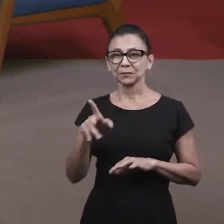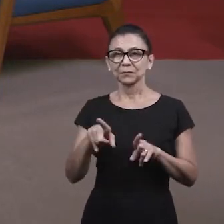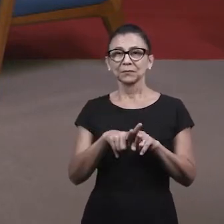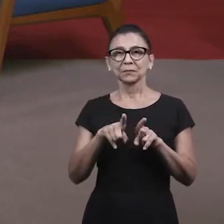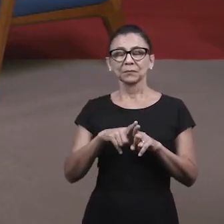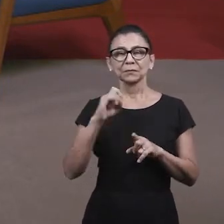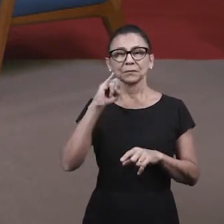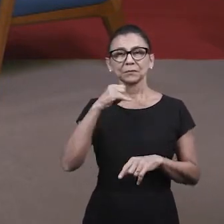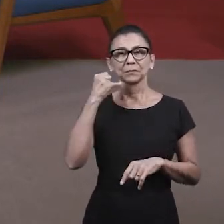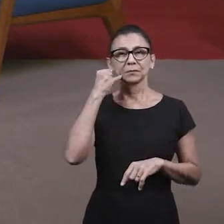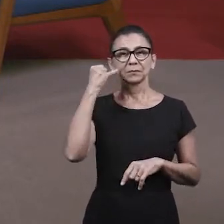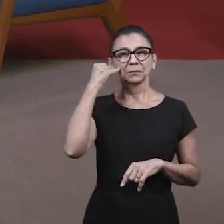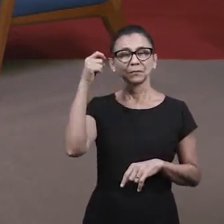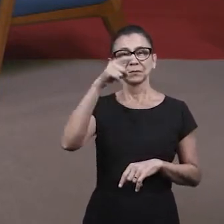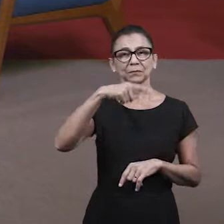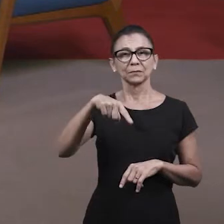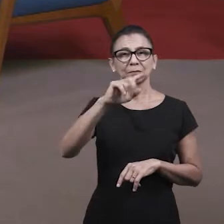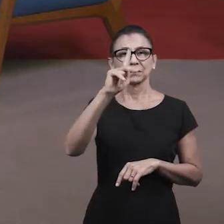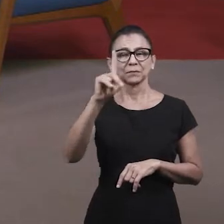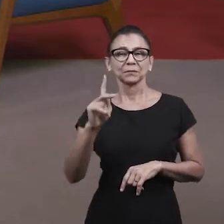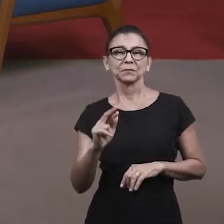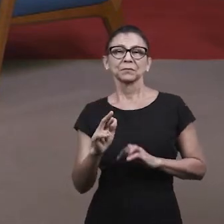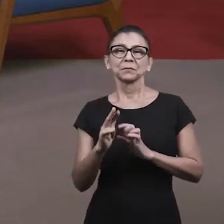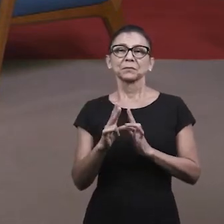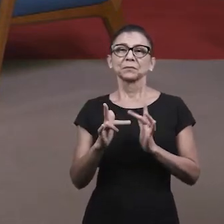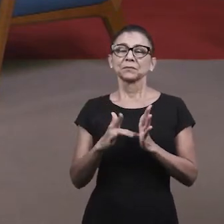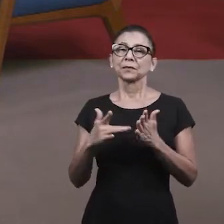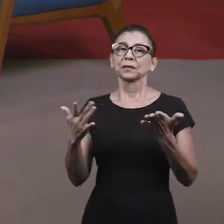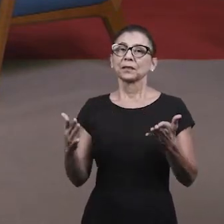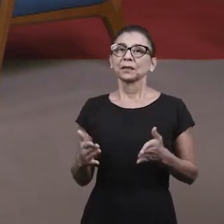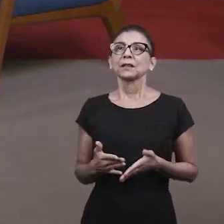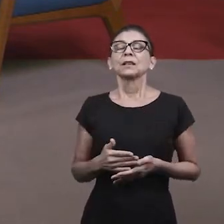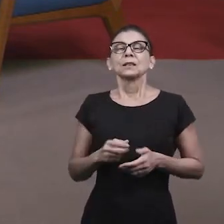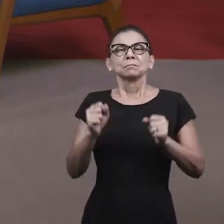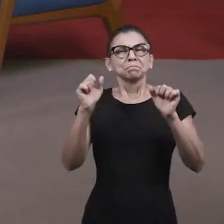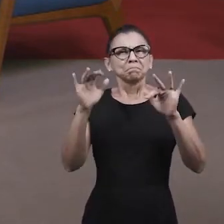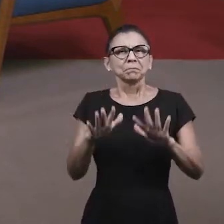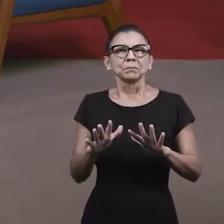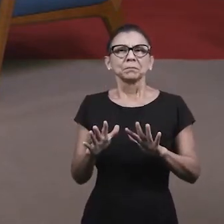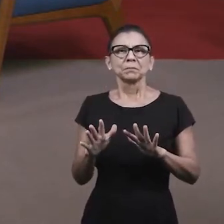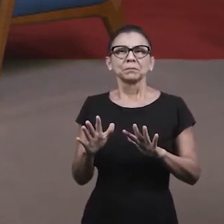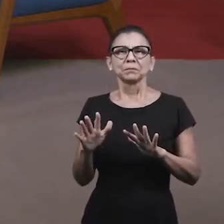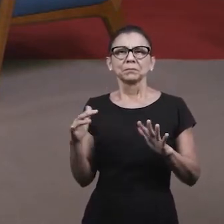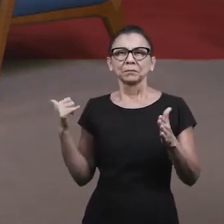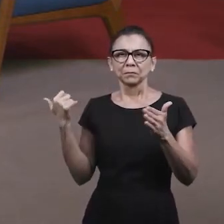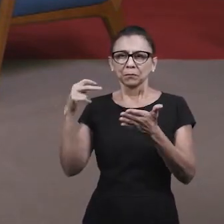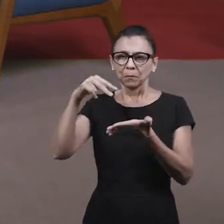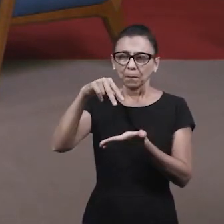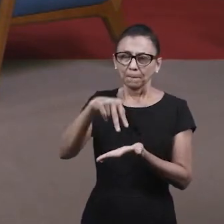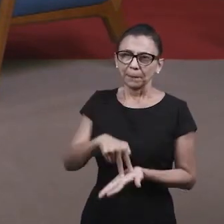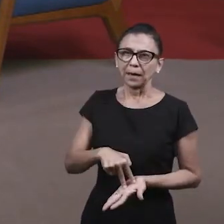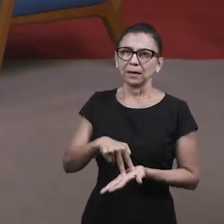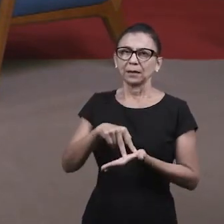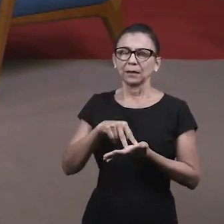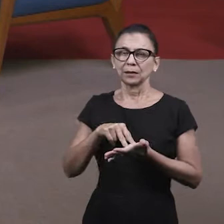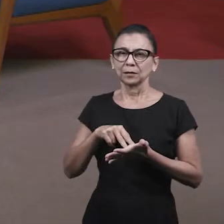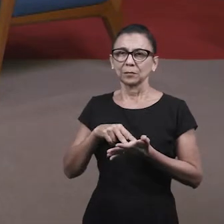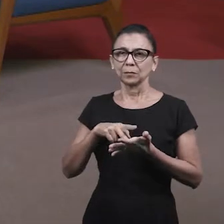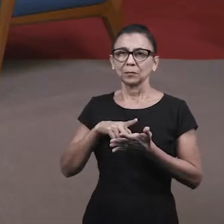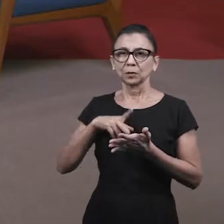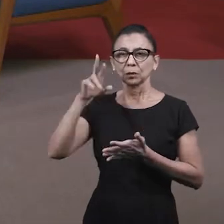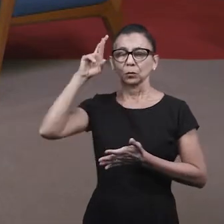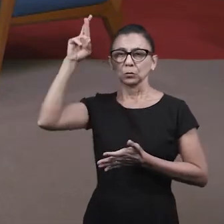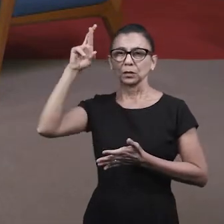paix du Seigneur Josias, Daniel et à tous. Quelle bénédiction! Comme vous avez dit, nous sommes ici soutenus par la main